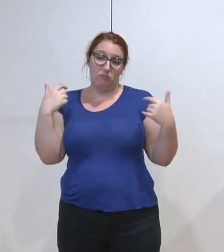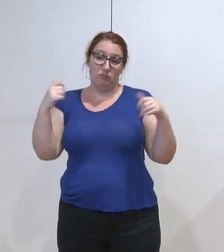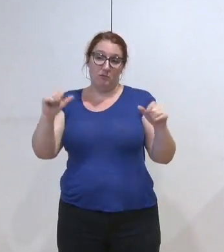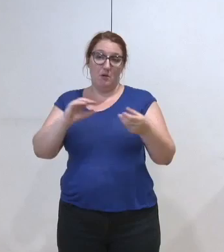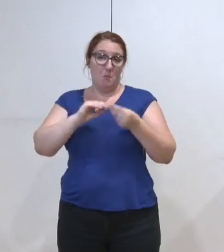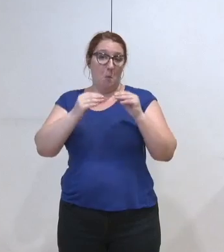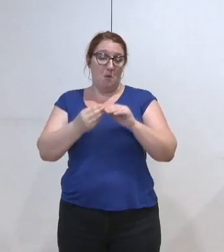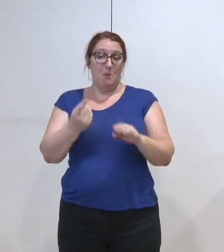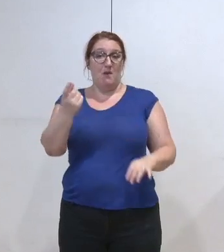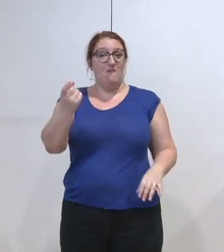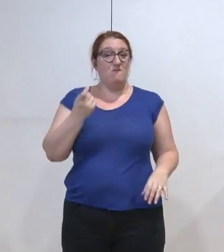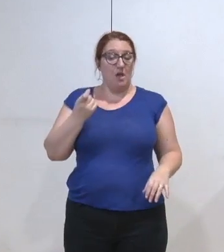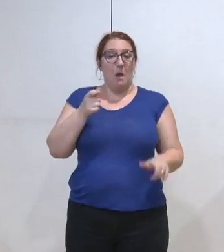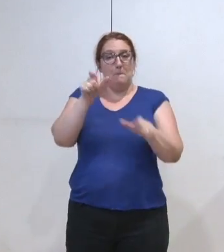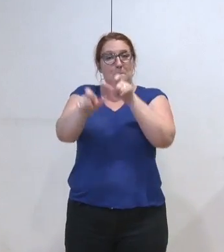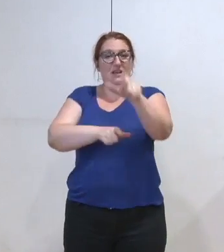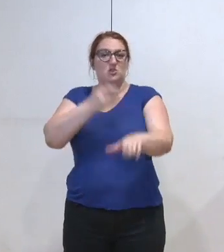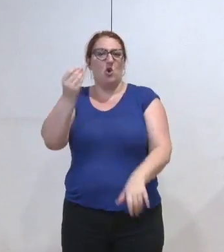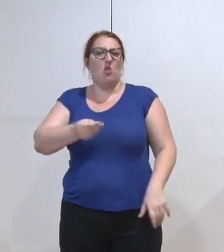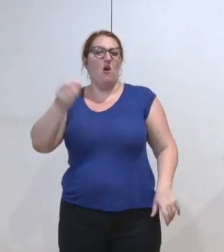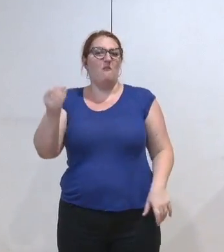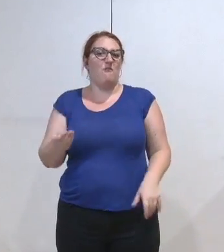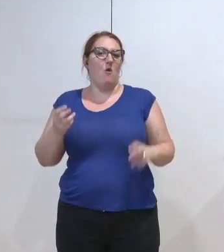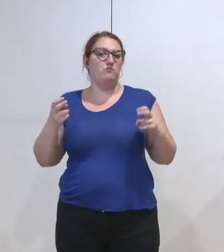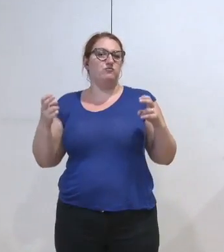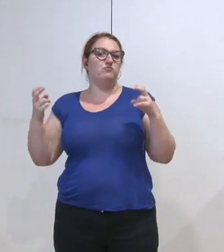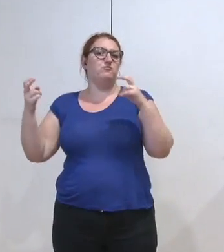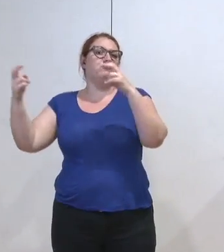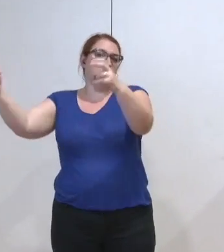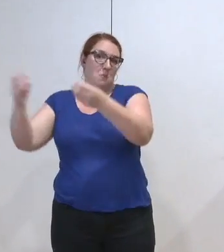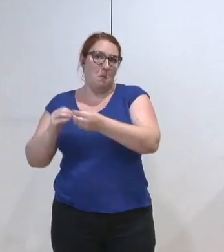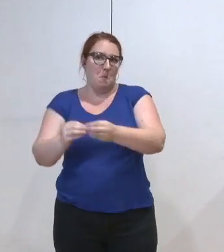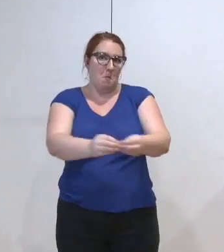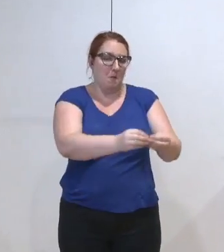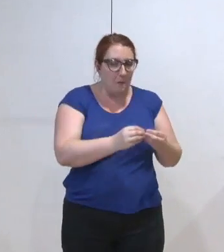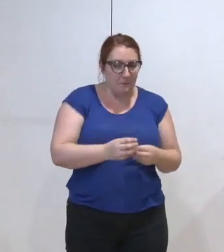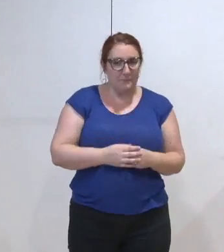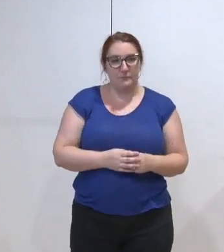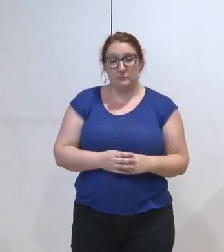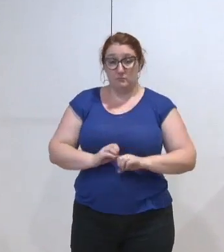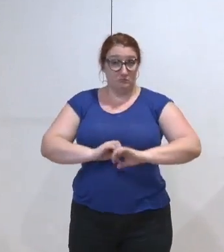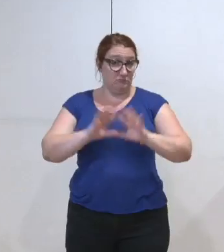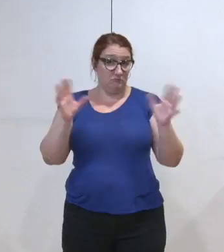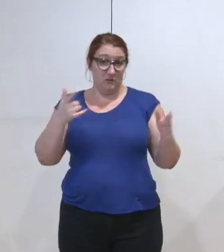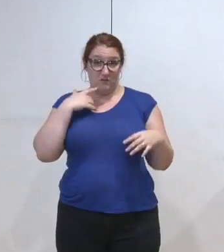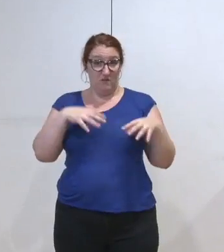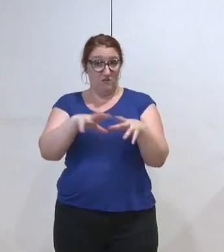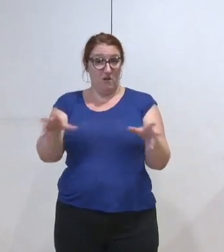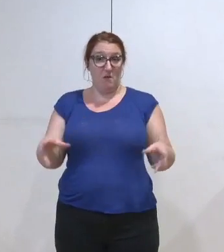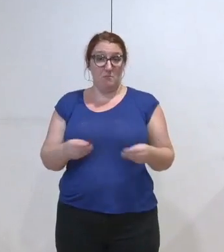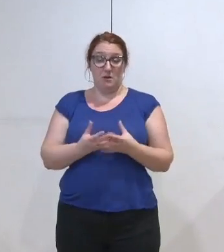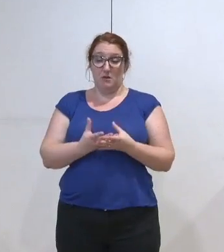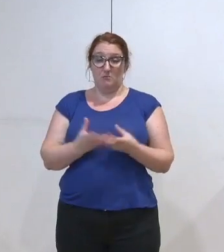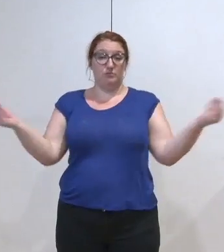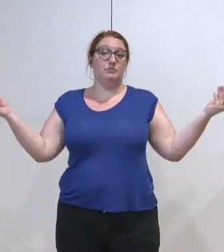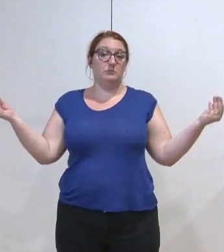l'augmentation des m seuls avec leurs enfants en terme clair il s'agit de la disparition des familles qui pousseent